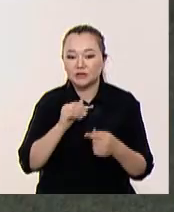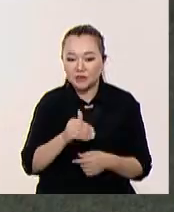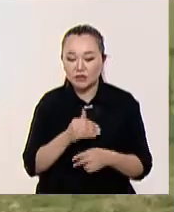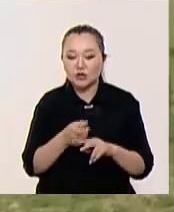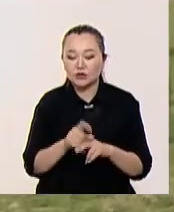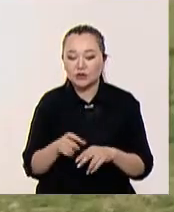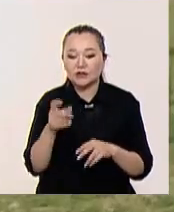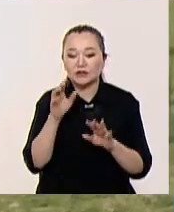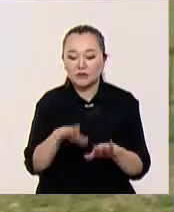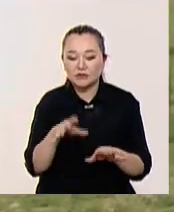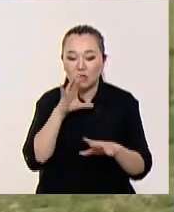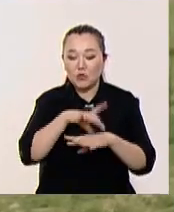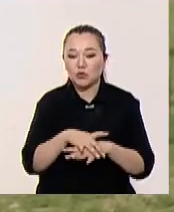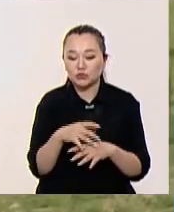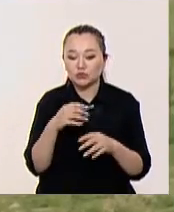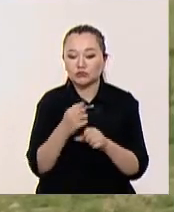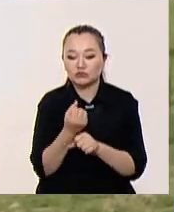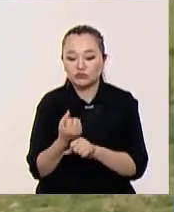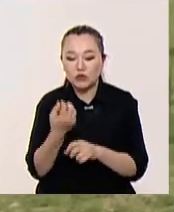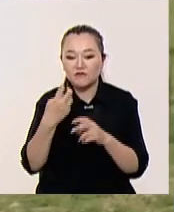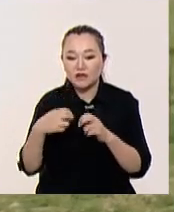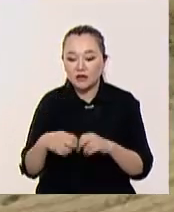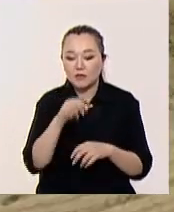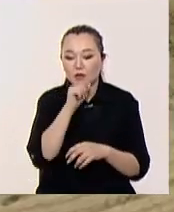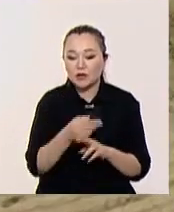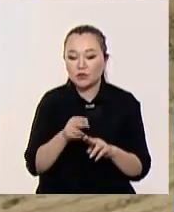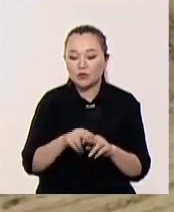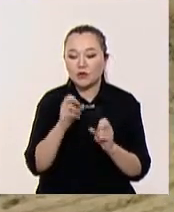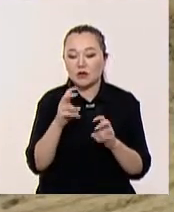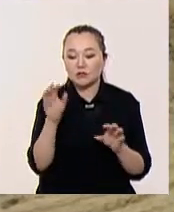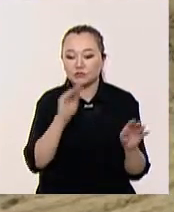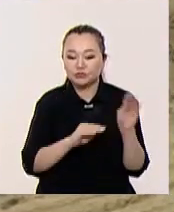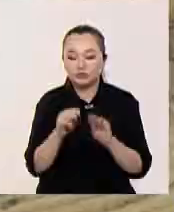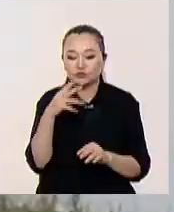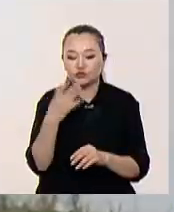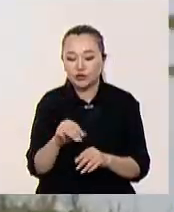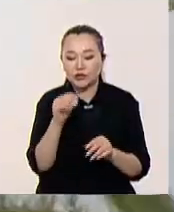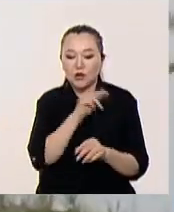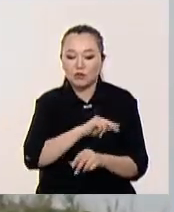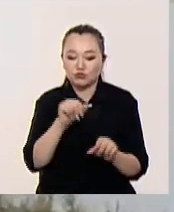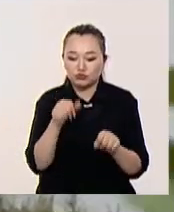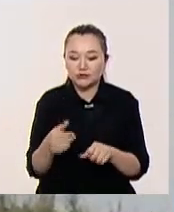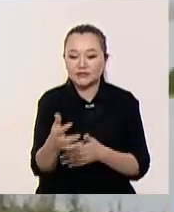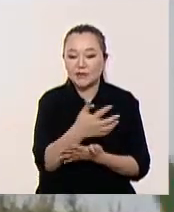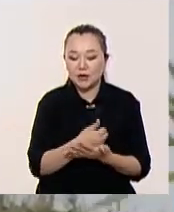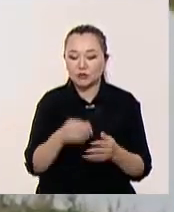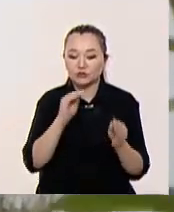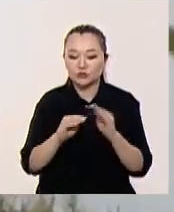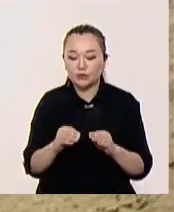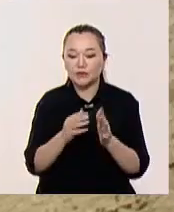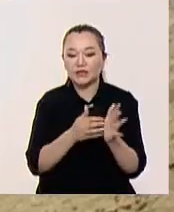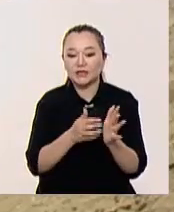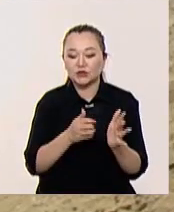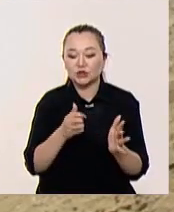собрал на месте обнаружения осколки кости благодаря этому как пазл и музейные работники смогут собрать по кусочкам недостающие